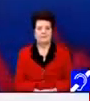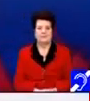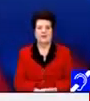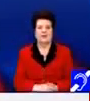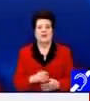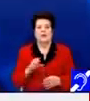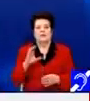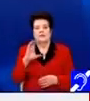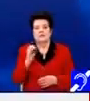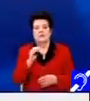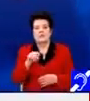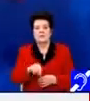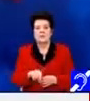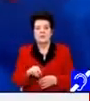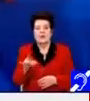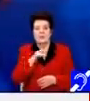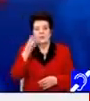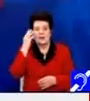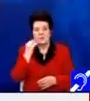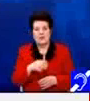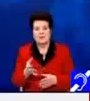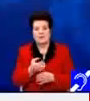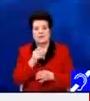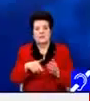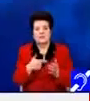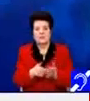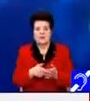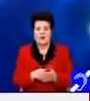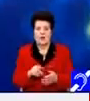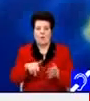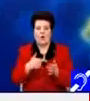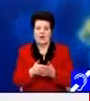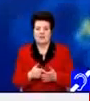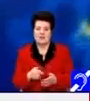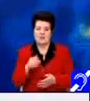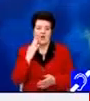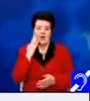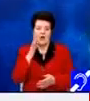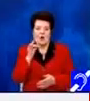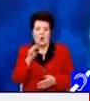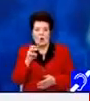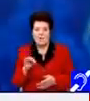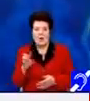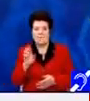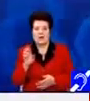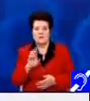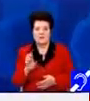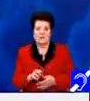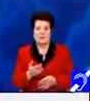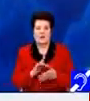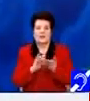Satele autentice din Republica Moldova au luat locul orașelor romantice precum Paris, Roma sau Barcelona în